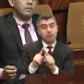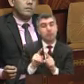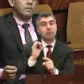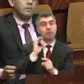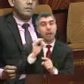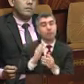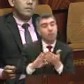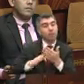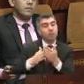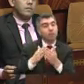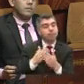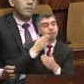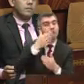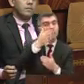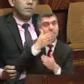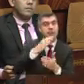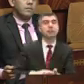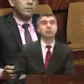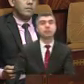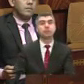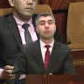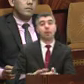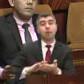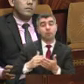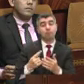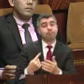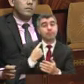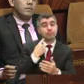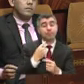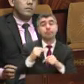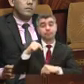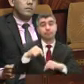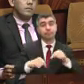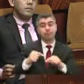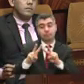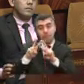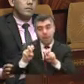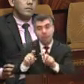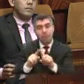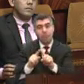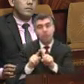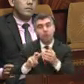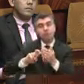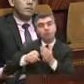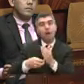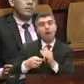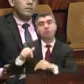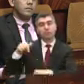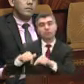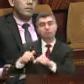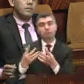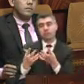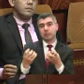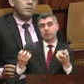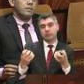ما يسمى بالبوليكوب بين قوسين. هناك أزمة. قيس على ذلك أن سرقة البحوث العلمية والقرصنة العلمية الآن أصبحت تشكل خطرا على